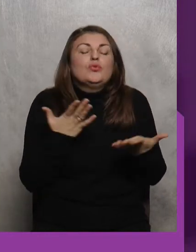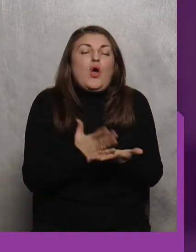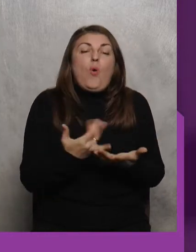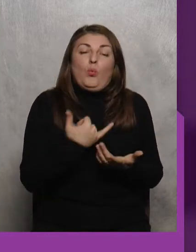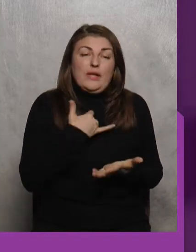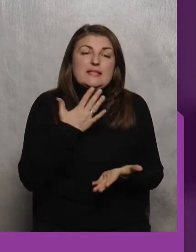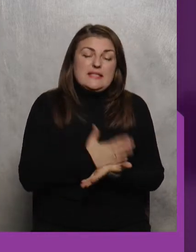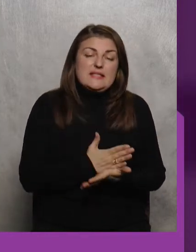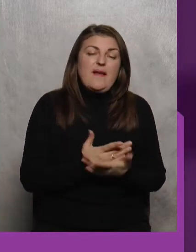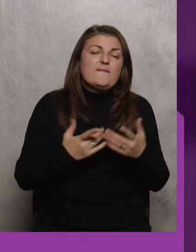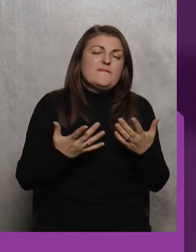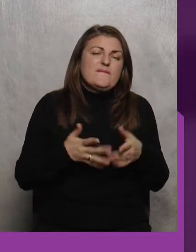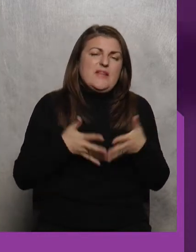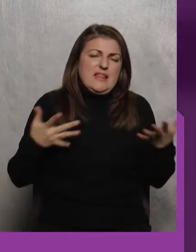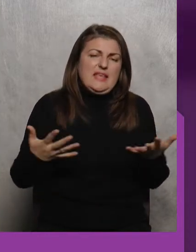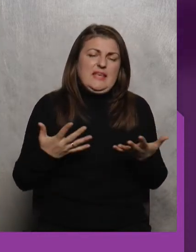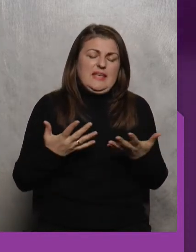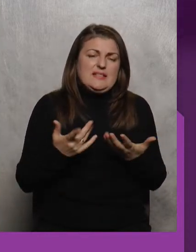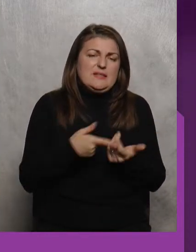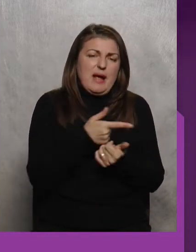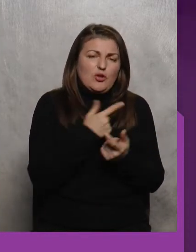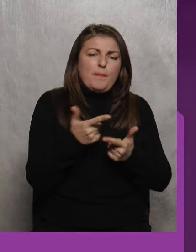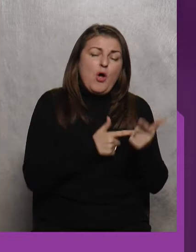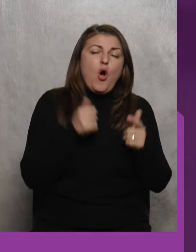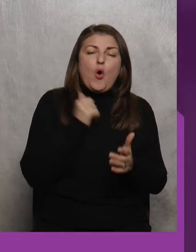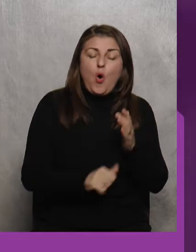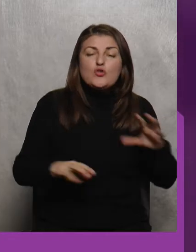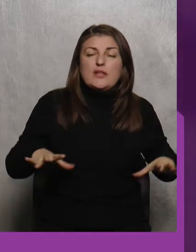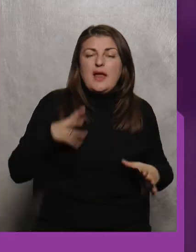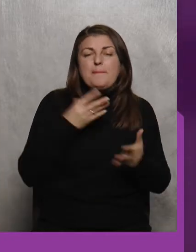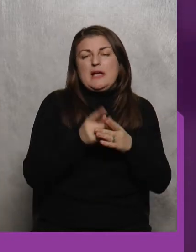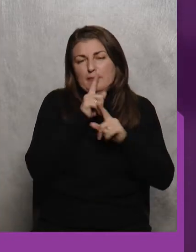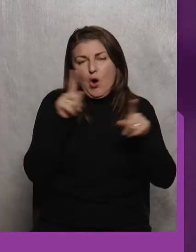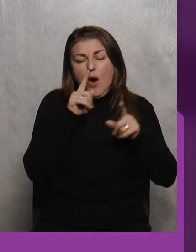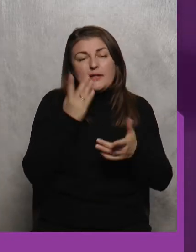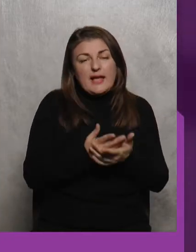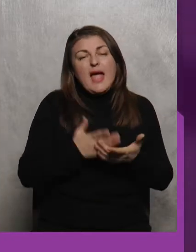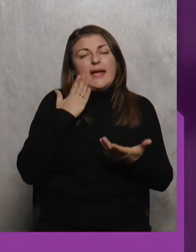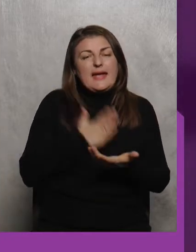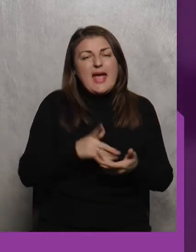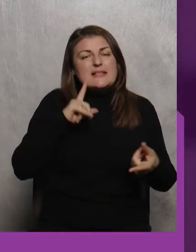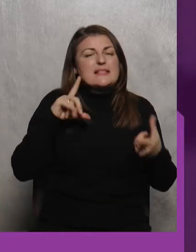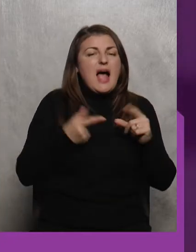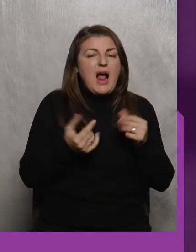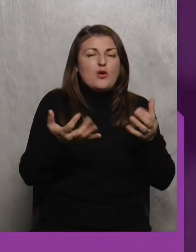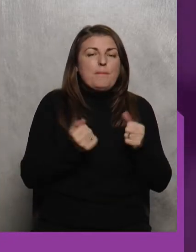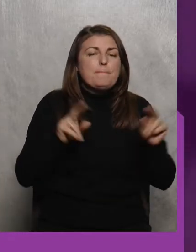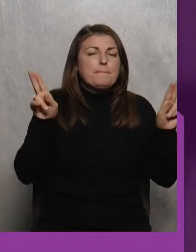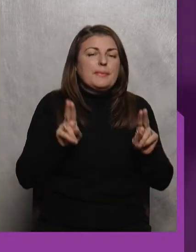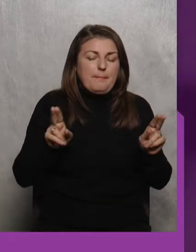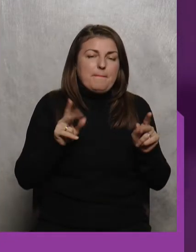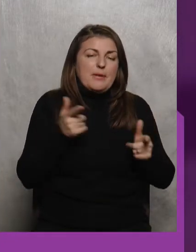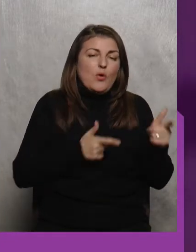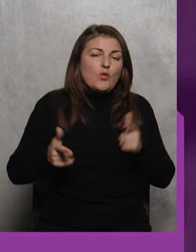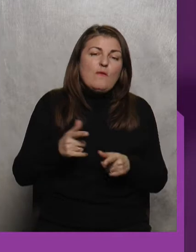є великий спектр підготовки, кожен тренер має свої ноу-хау, є загально прийняті принципи